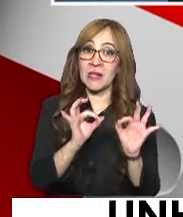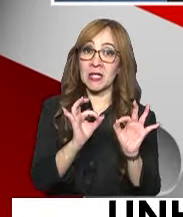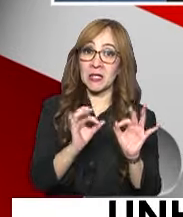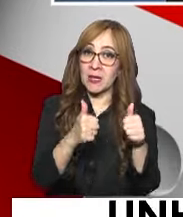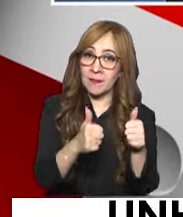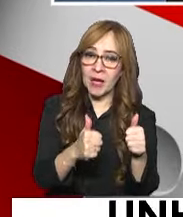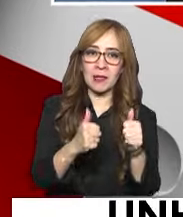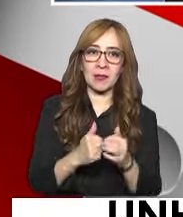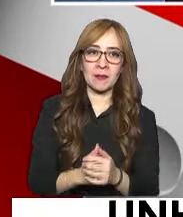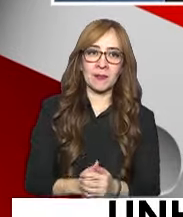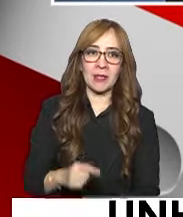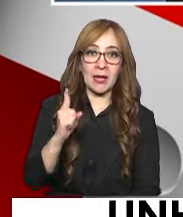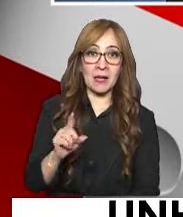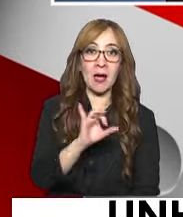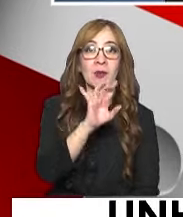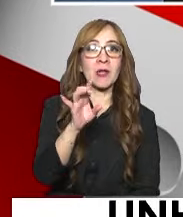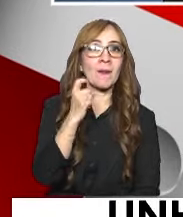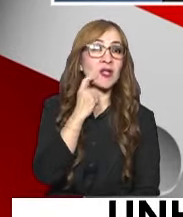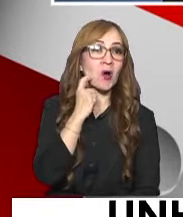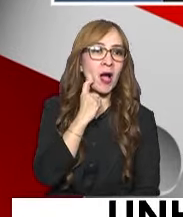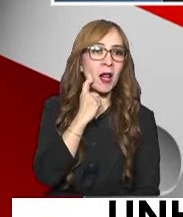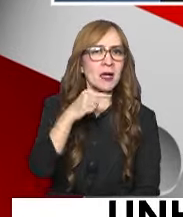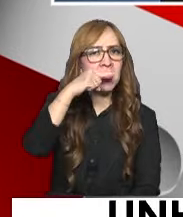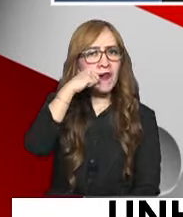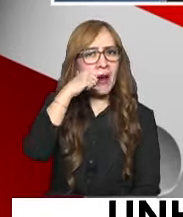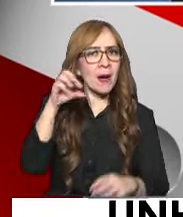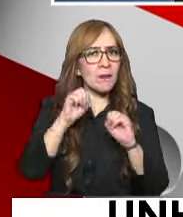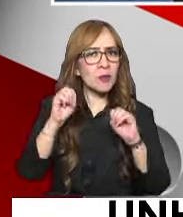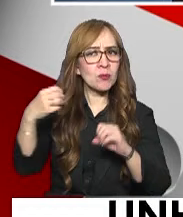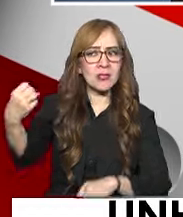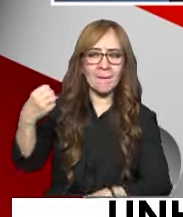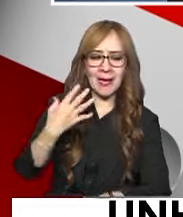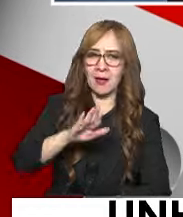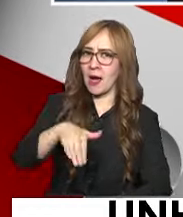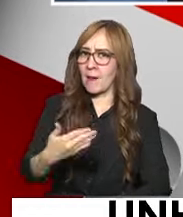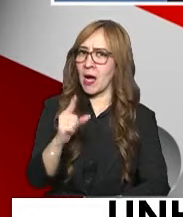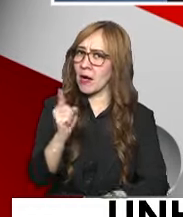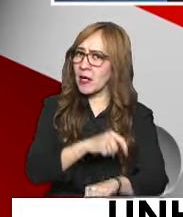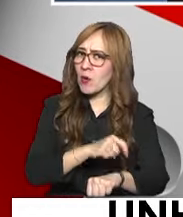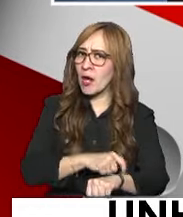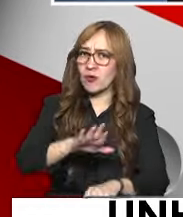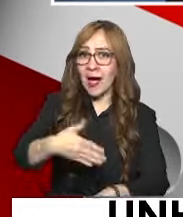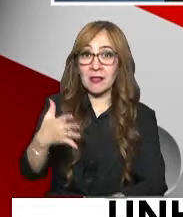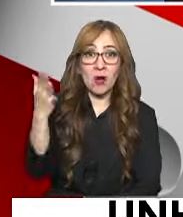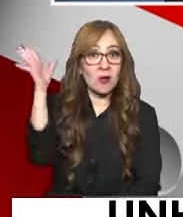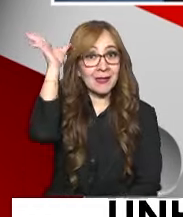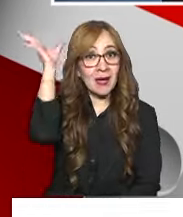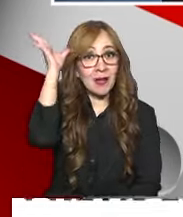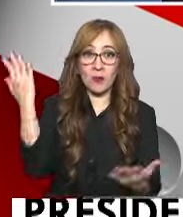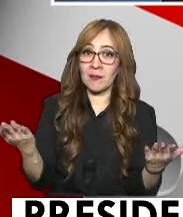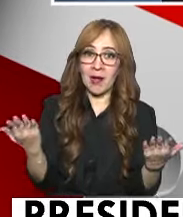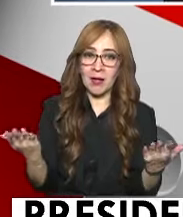kita ada beberapa hal yang Bapak belum sempat sampaikan Apakah karena waktu atau bagaimana bahwa